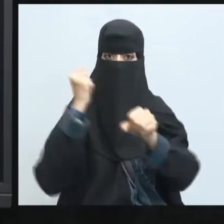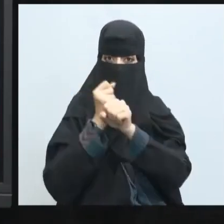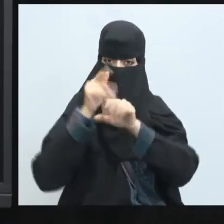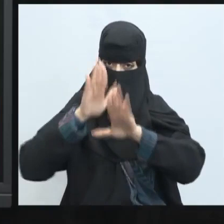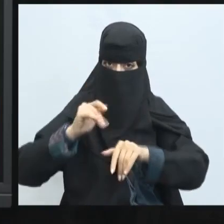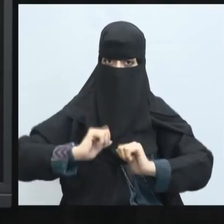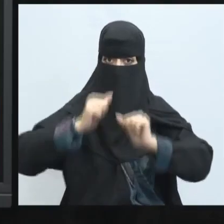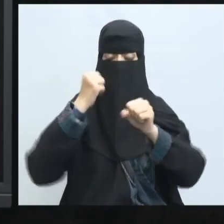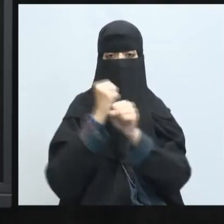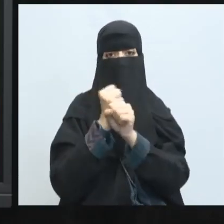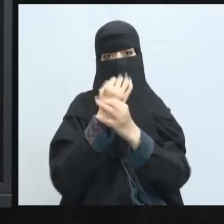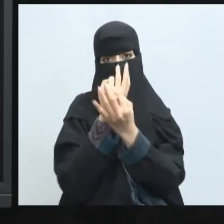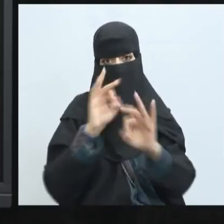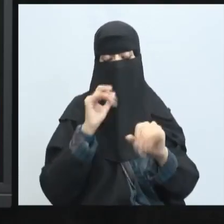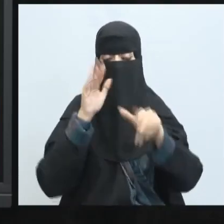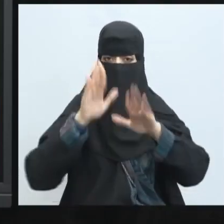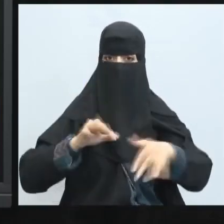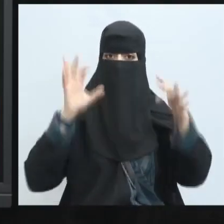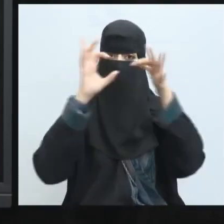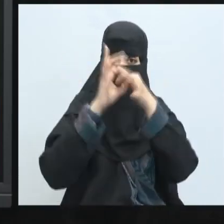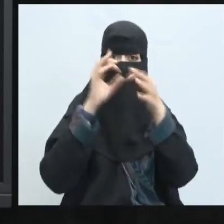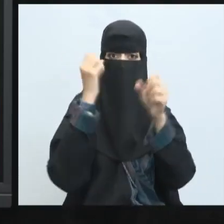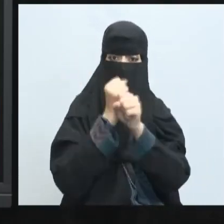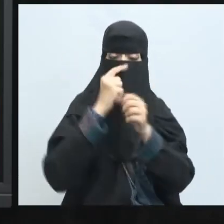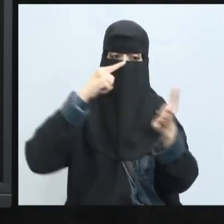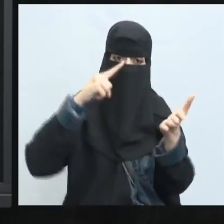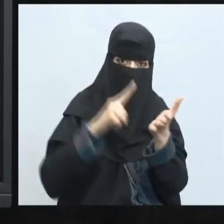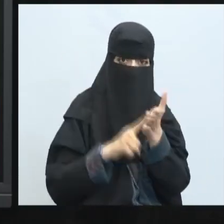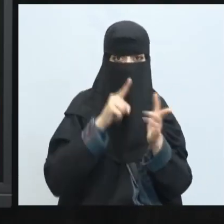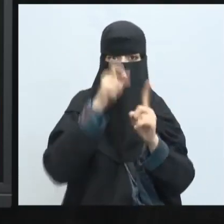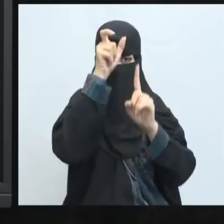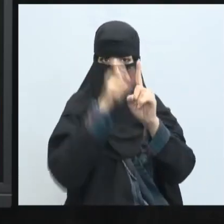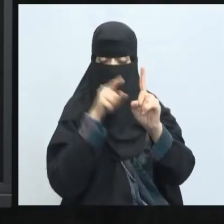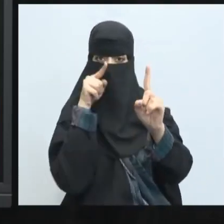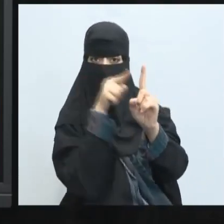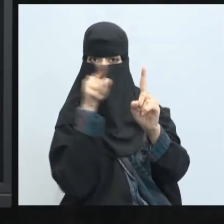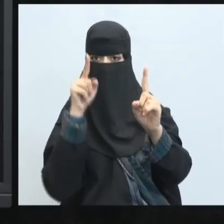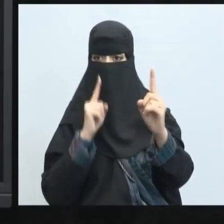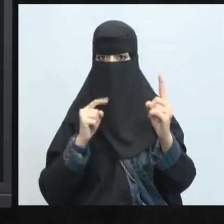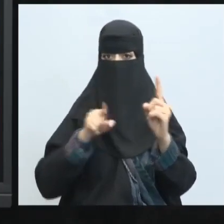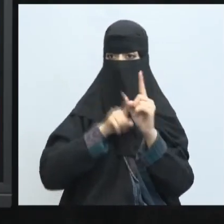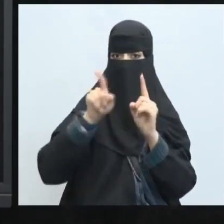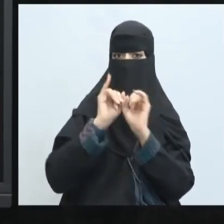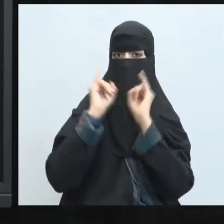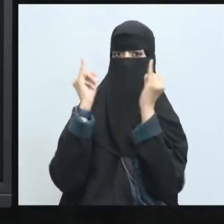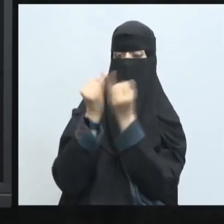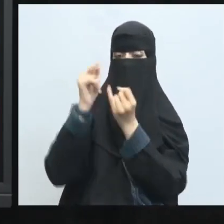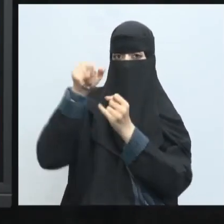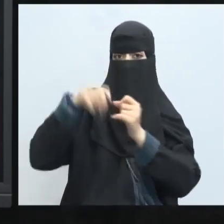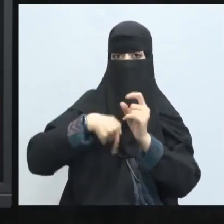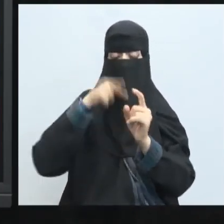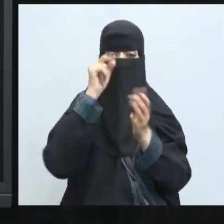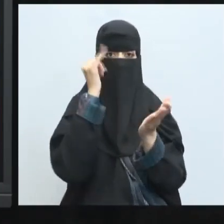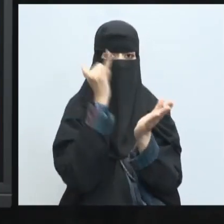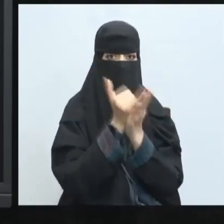ارتباط وظيفي ذكرنا ارتباط الوظيفي عرفناه هو التزام الموظف تجاه المنظمه وتجاه المسؤول المباشر